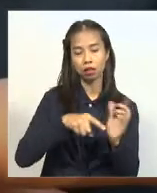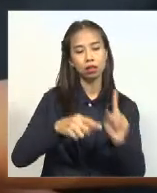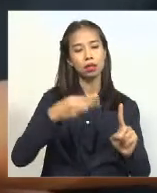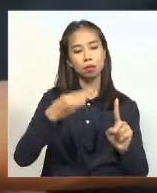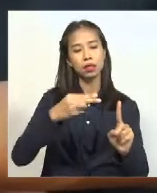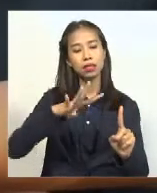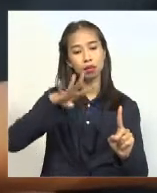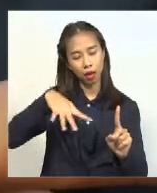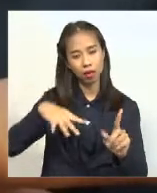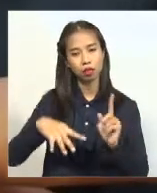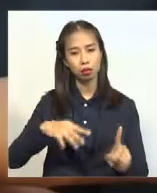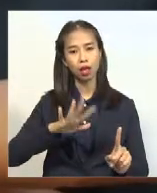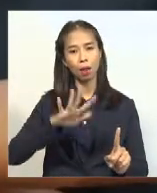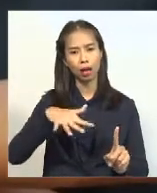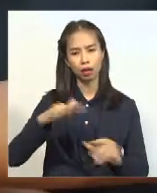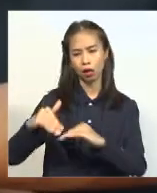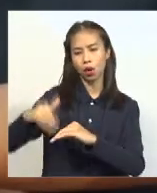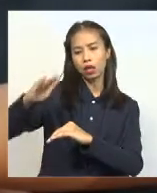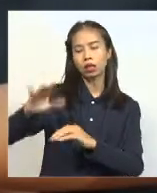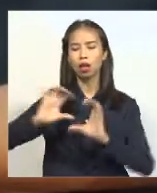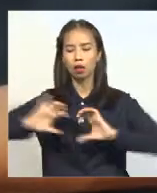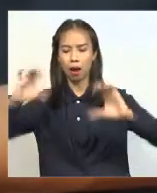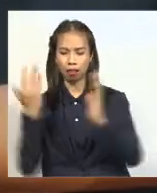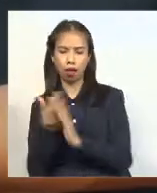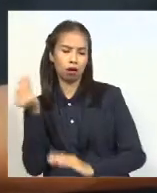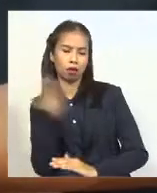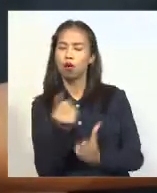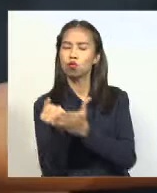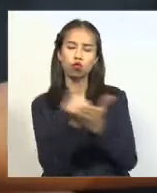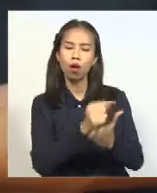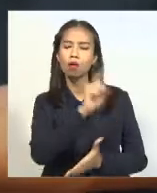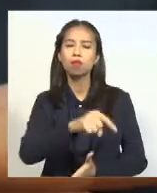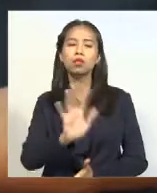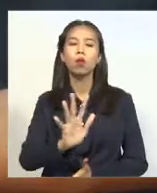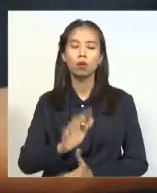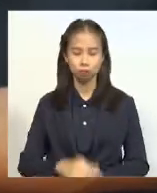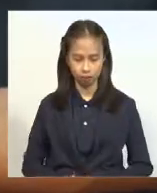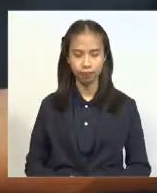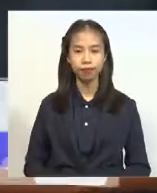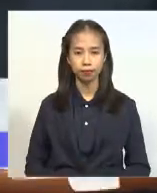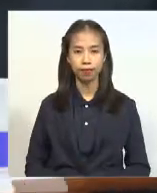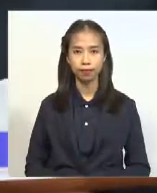14,000กับ15,000มันก็เกินแล้วไงรัฐบาลก็ไม่ต้องชดเชยไม่ต้องจ่ายส่วนต่างให้นะครับตร